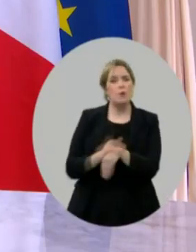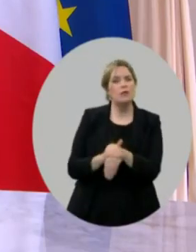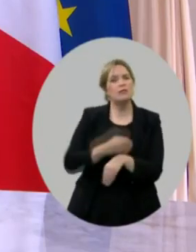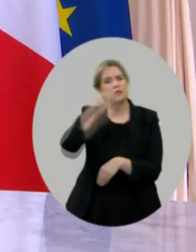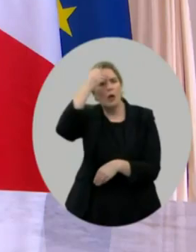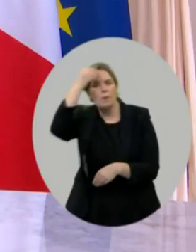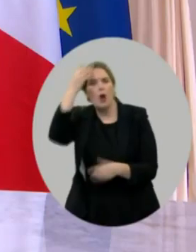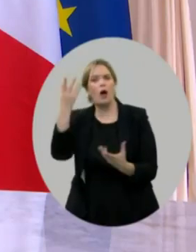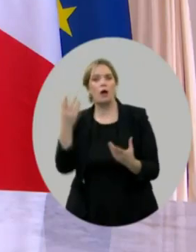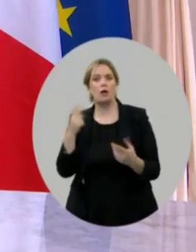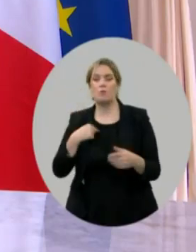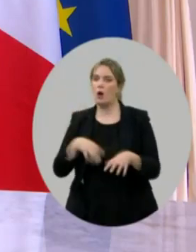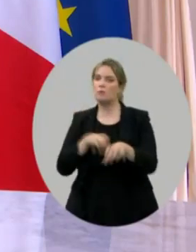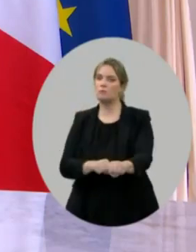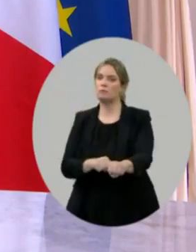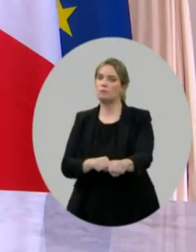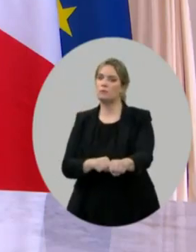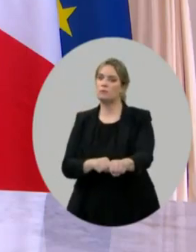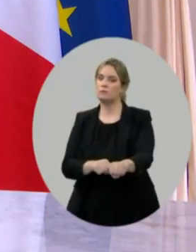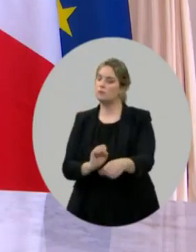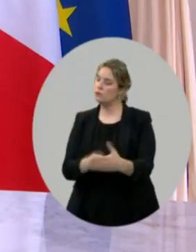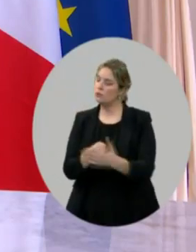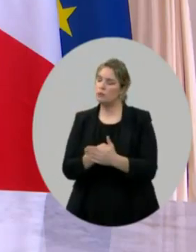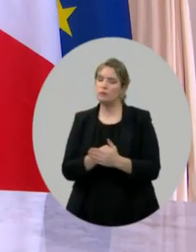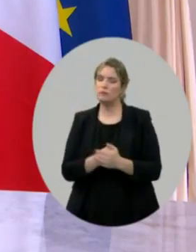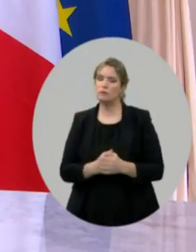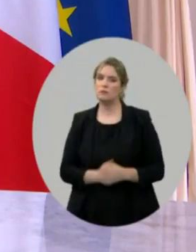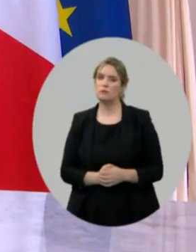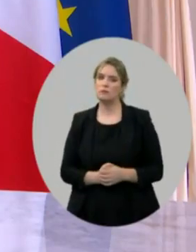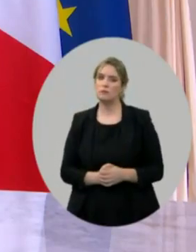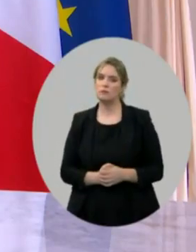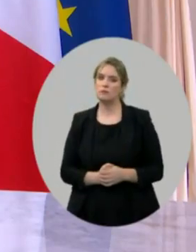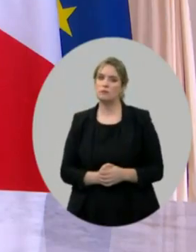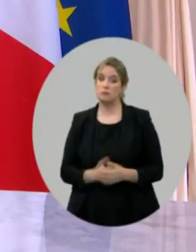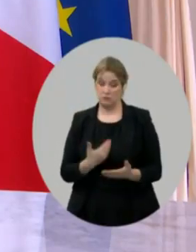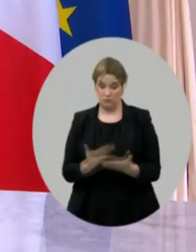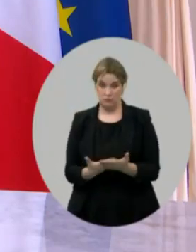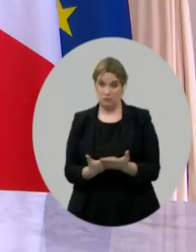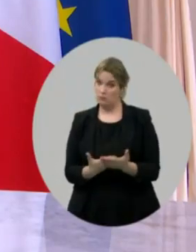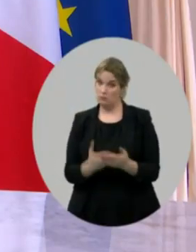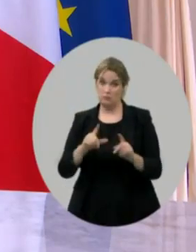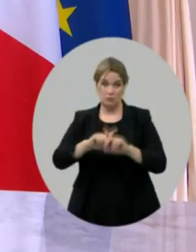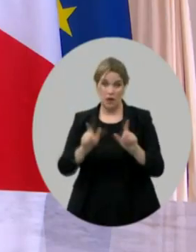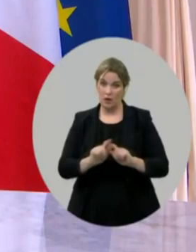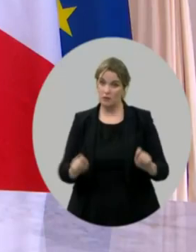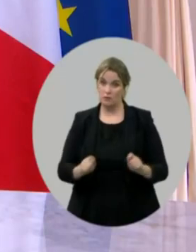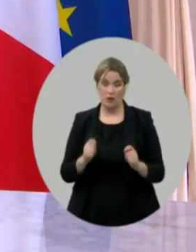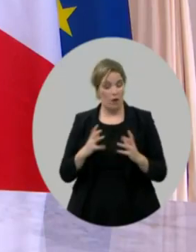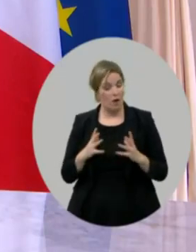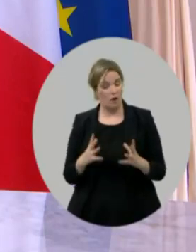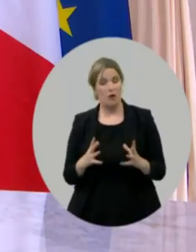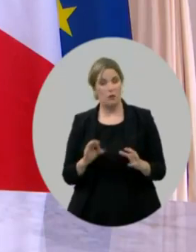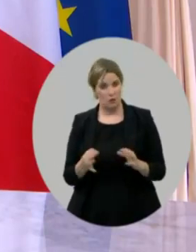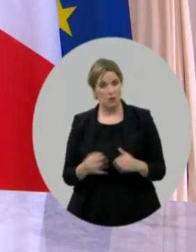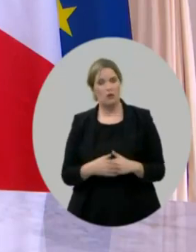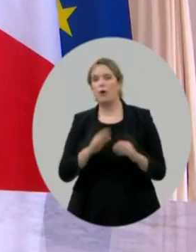je ne céderai rien. Nous respecterons celui-ci. Nous continuerons à accueillir ces femmes et